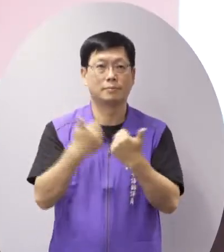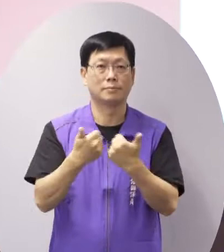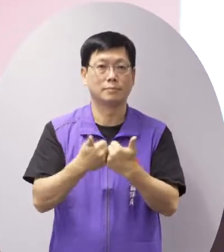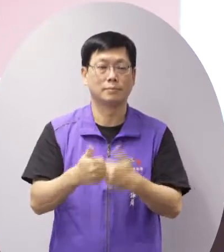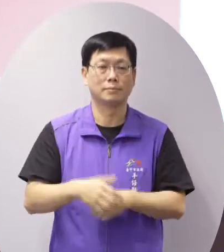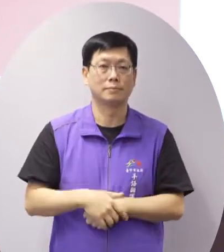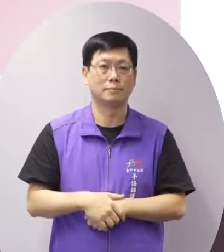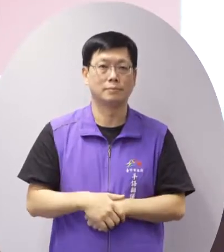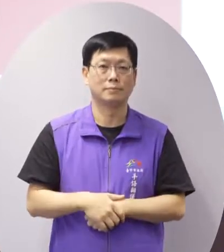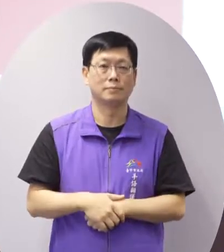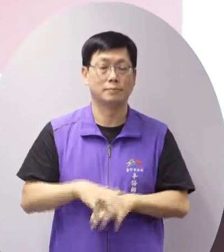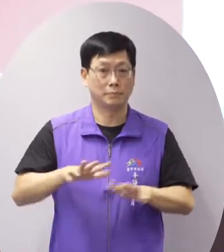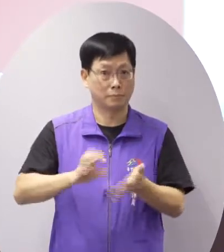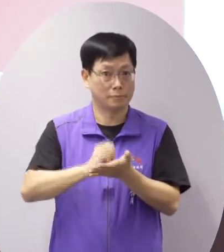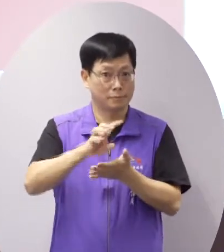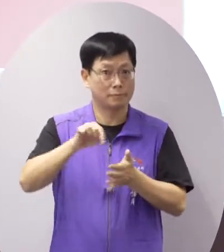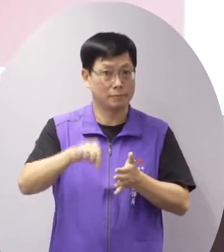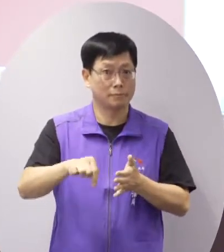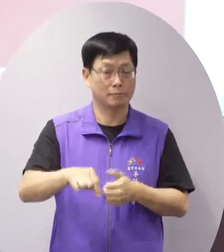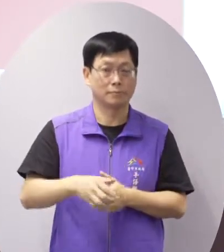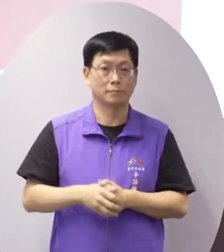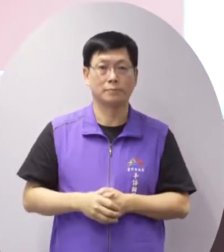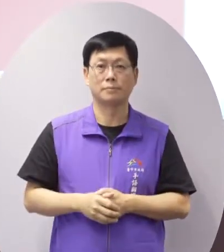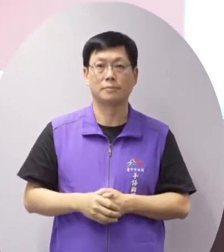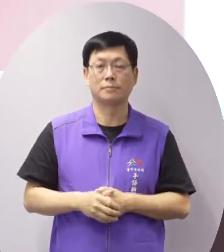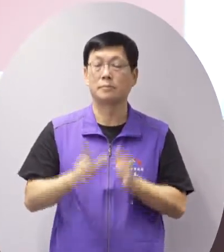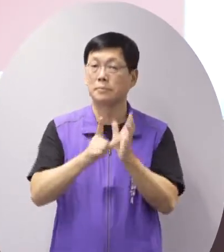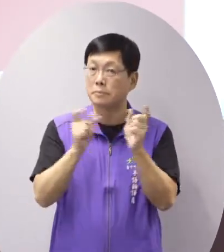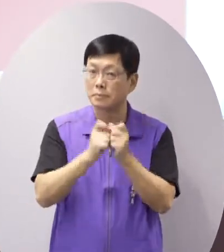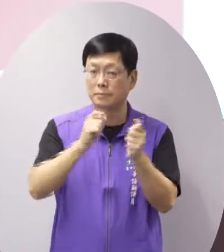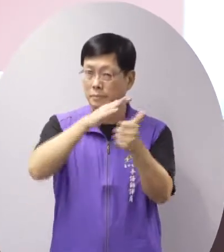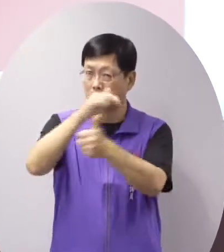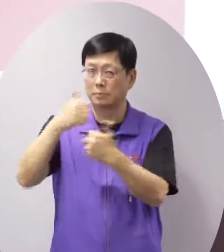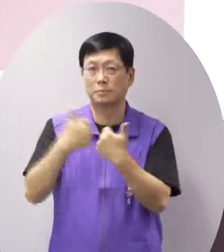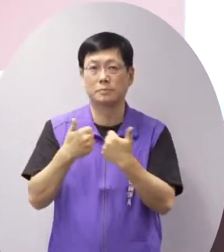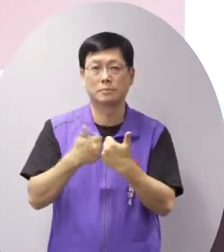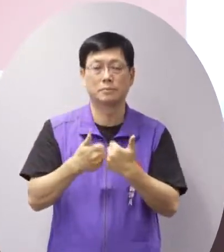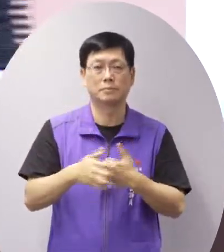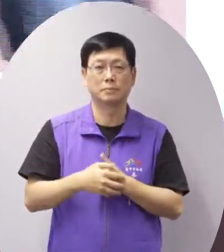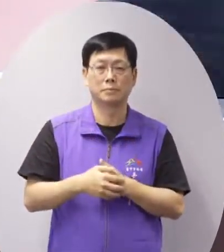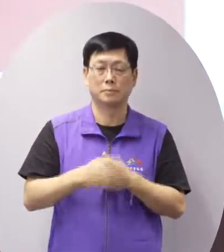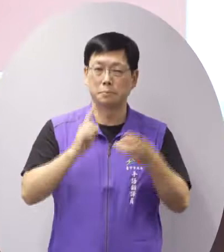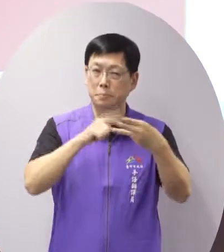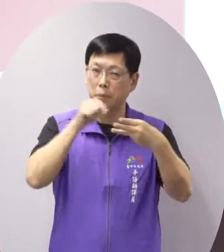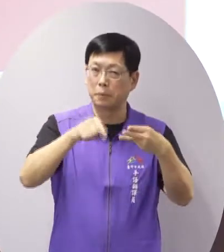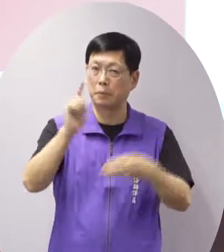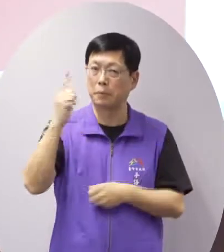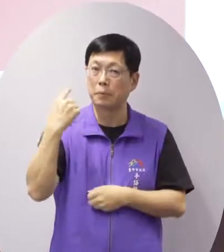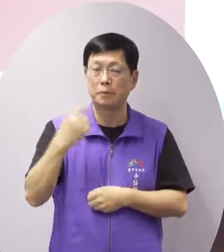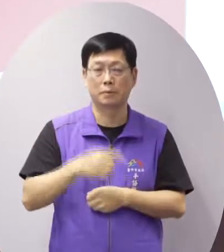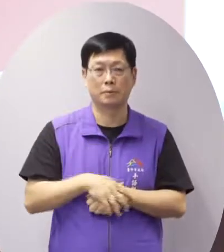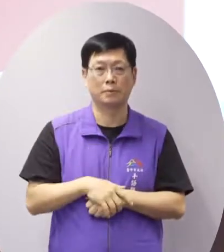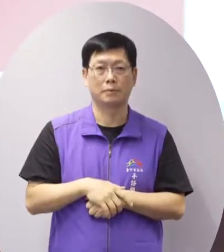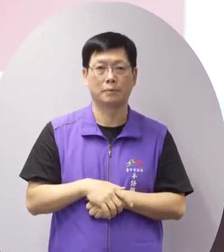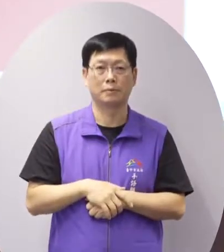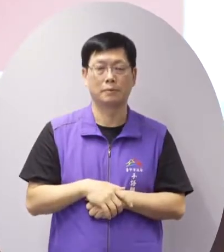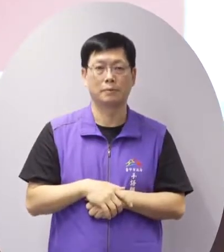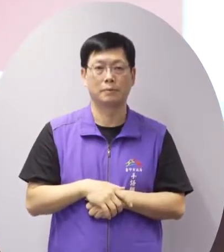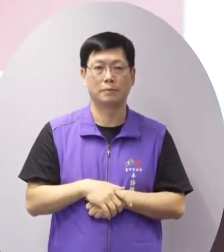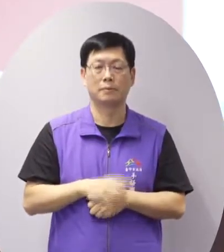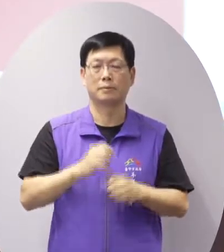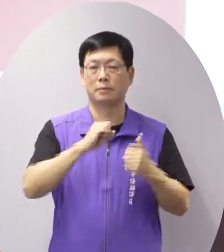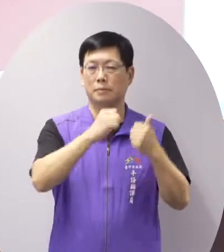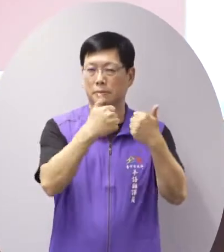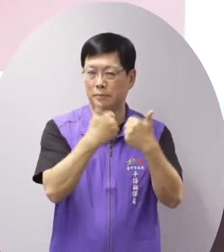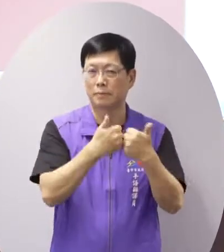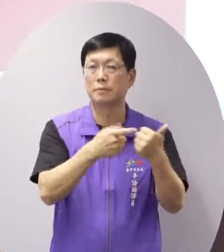议。那跟各位报告，这次临时要召开这个市政会议，主要就是说，因为议